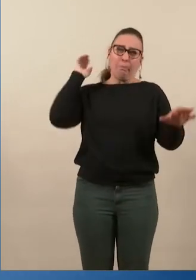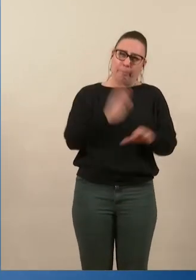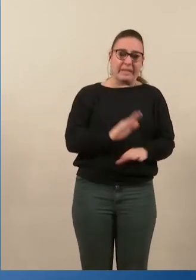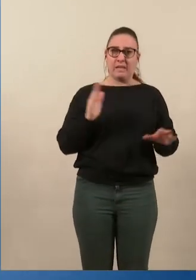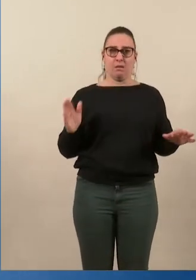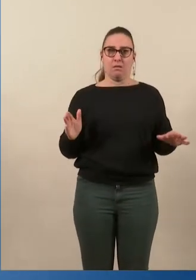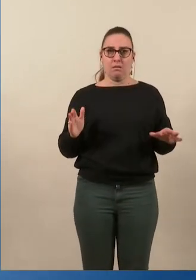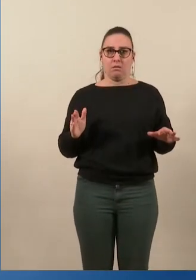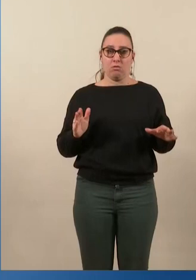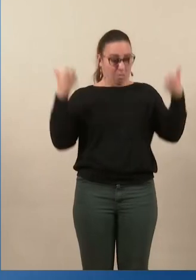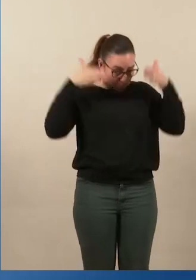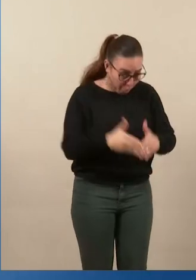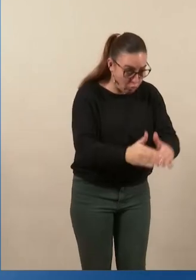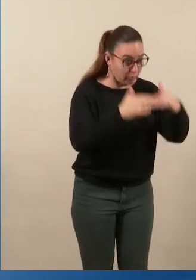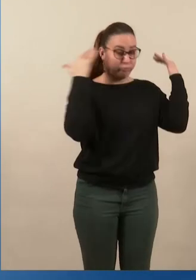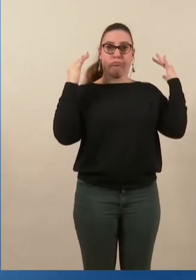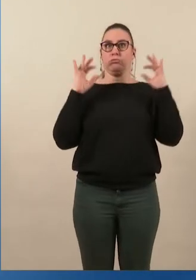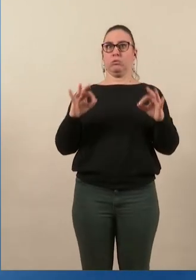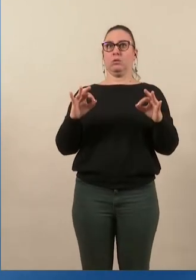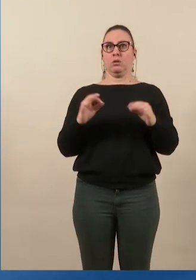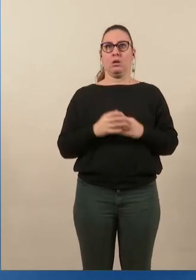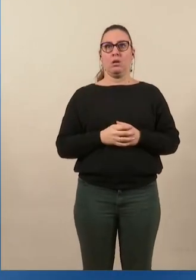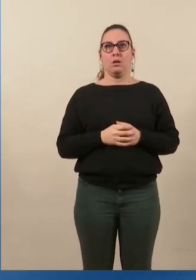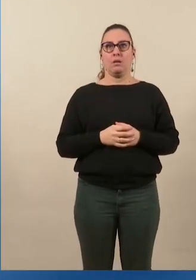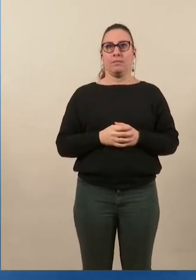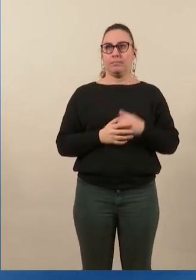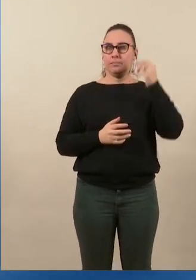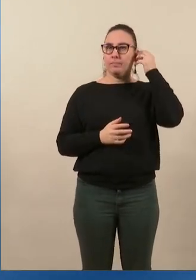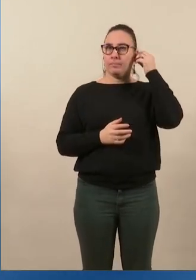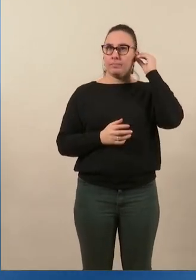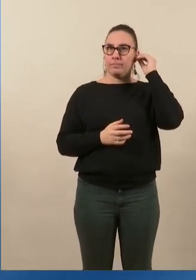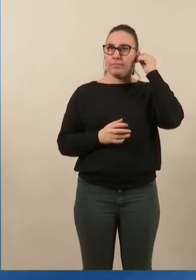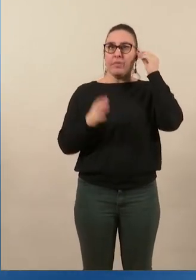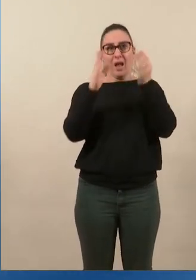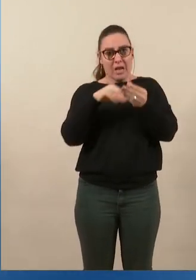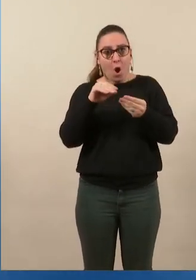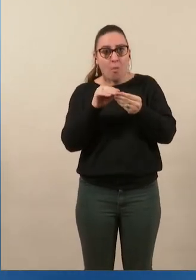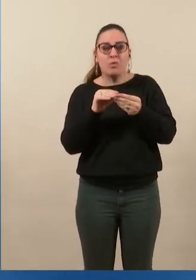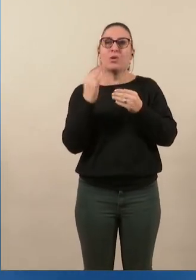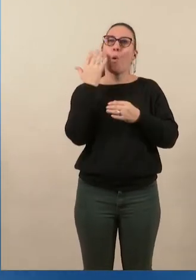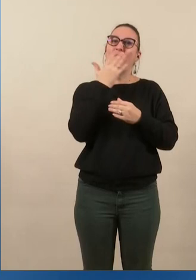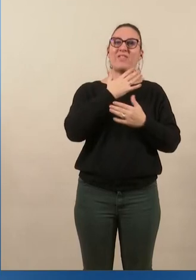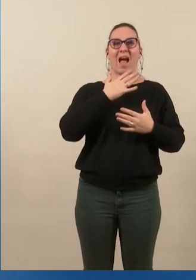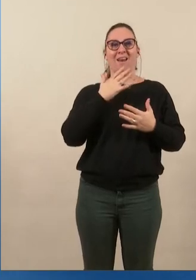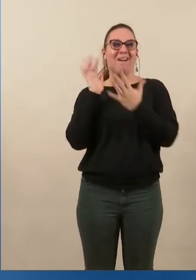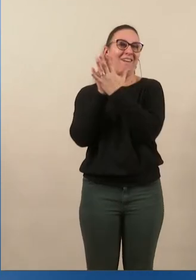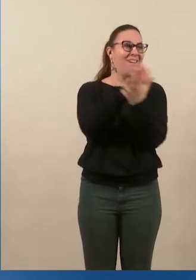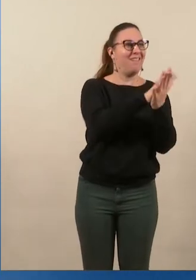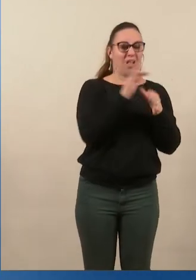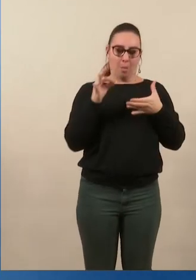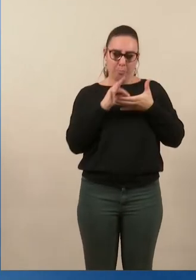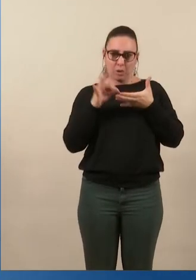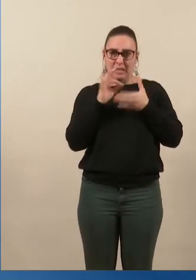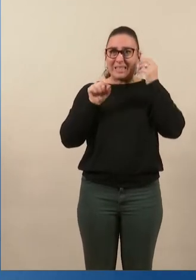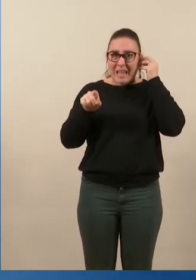tombez les deux pieds deedans quoi voilà et je trouve qu'en plus organiser des temps Convivio qui soit de la broderie c'est